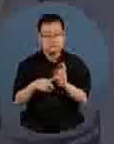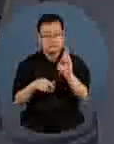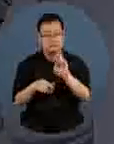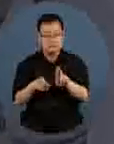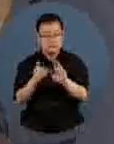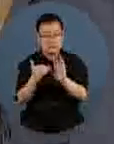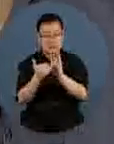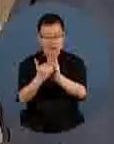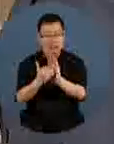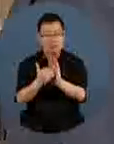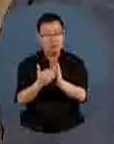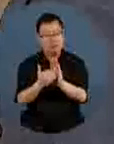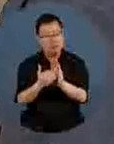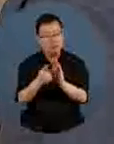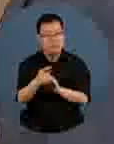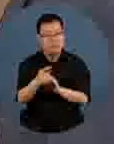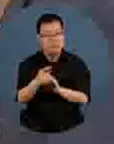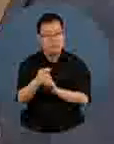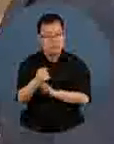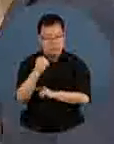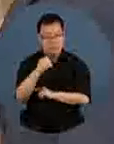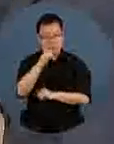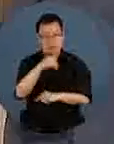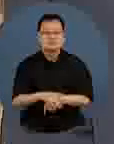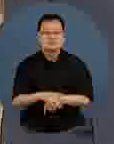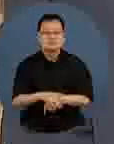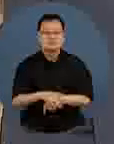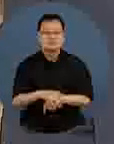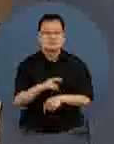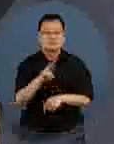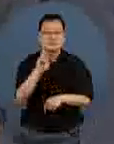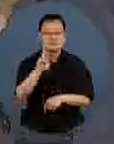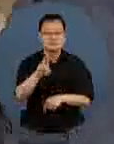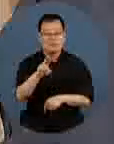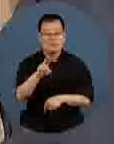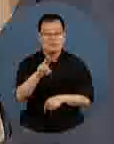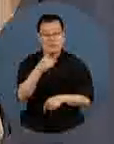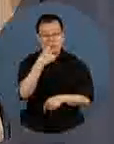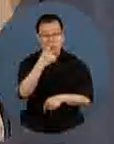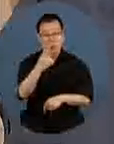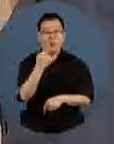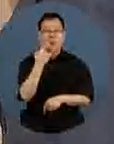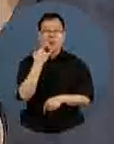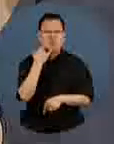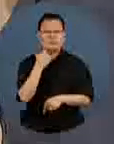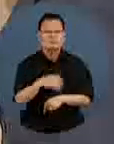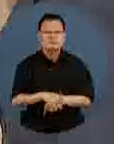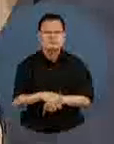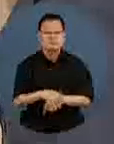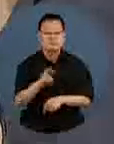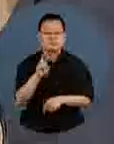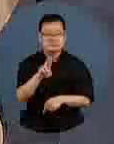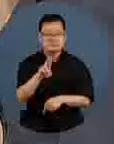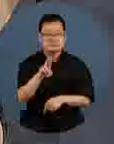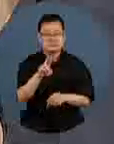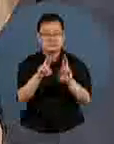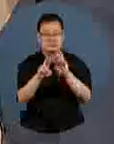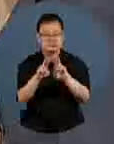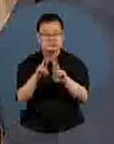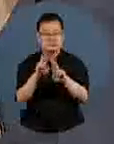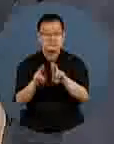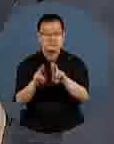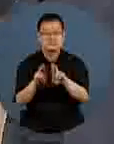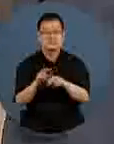게 투도 없습니다. 자, 그리고는 이런 게 좋은 게 이 점이 기가 막히다는 얘기인데요. 네. 그 다음에 붙이고 나온다는 정도가